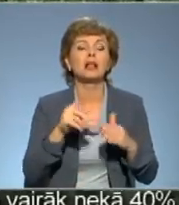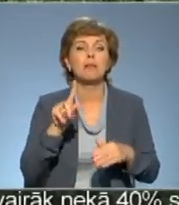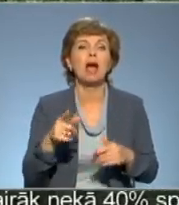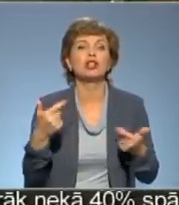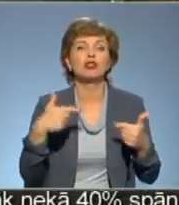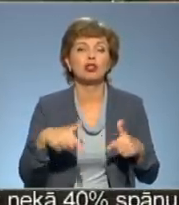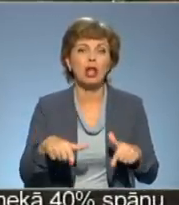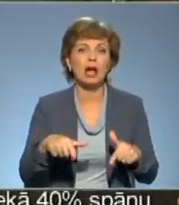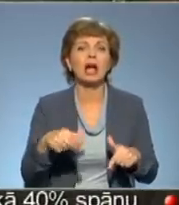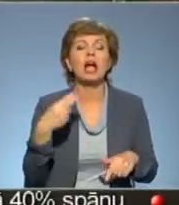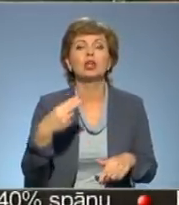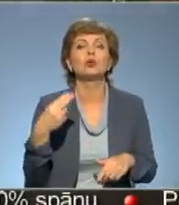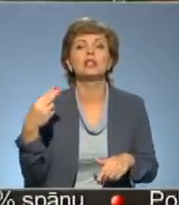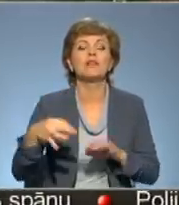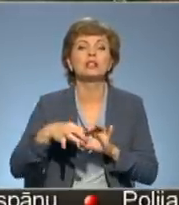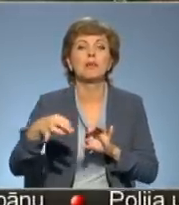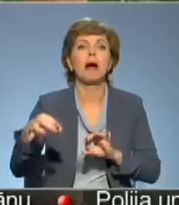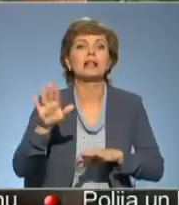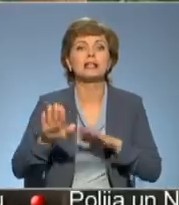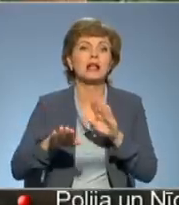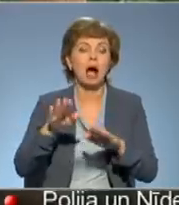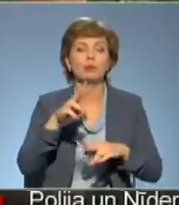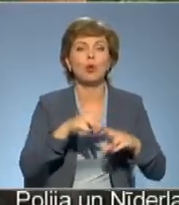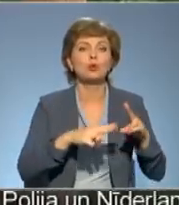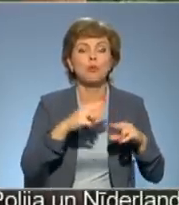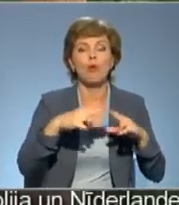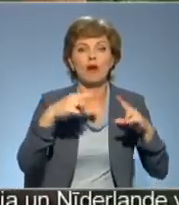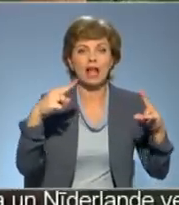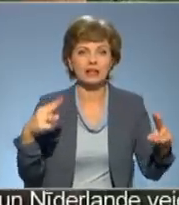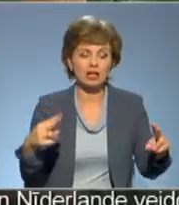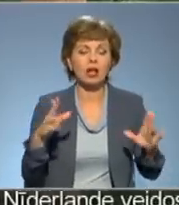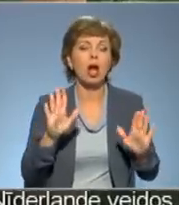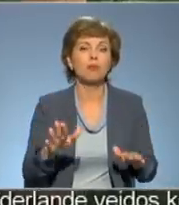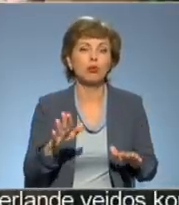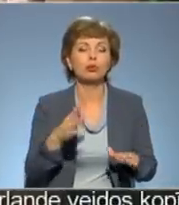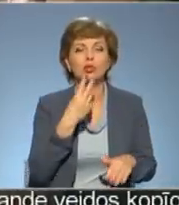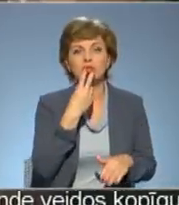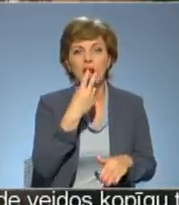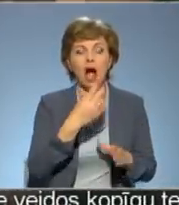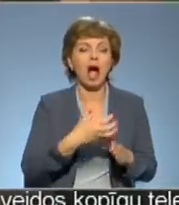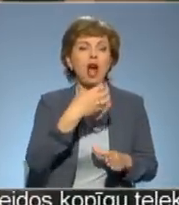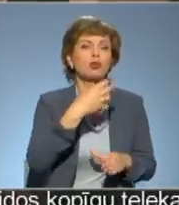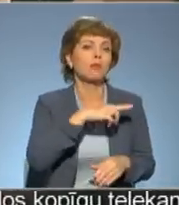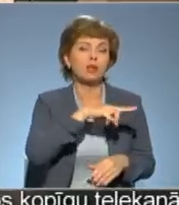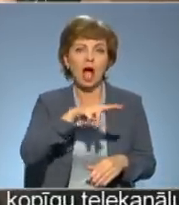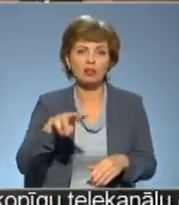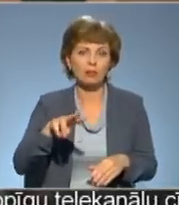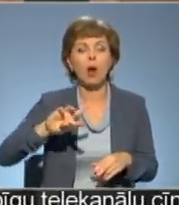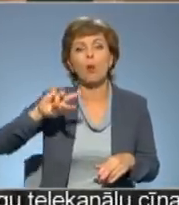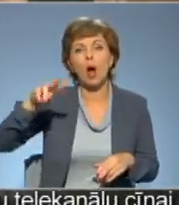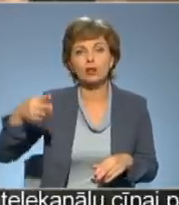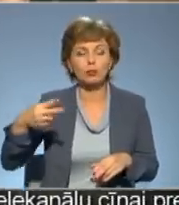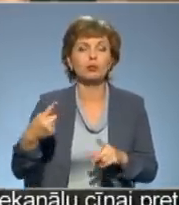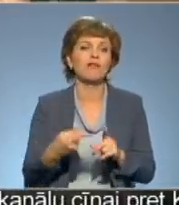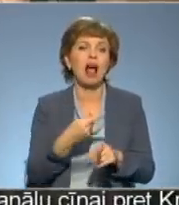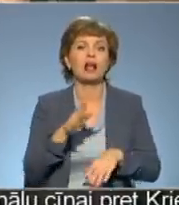tapušas divas 20 metru garas trepes uzbūvēti tiltiņi. Būs arī skatu, platforma un otrpus kalnam vēl vienas